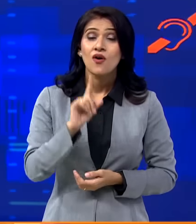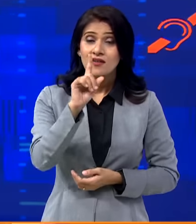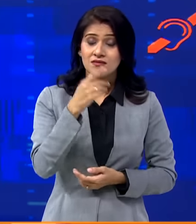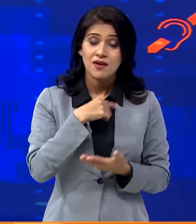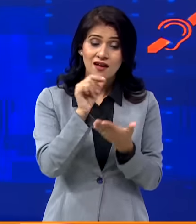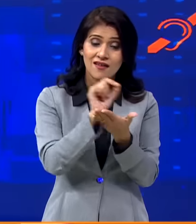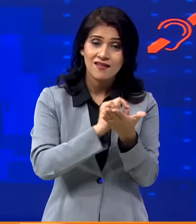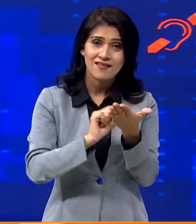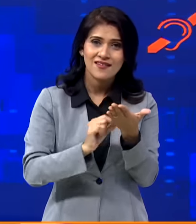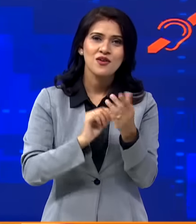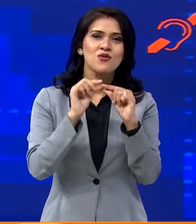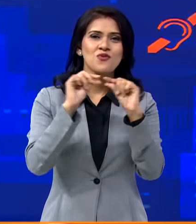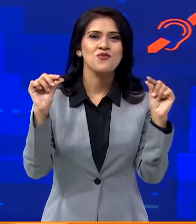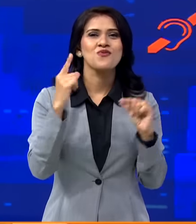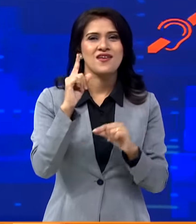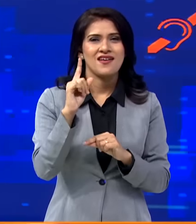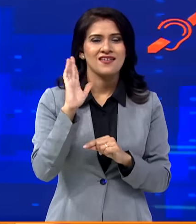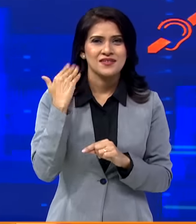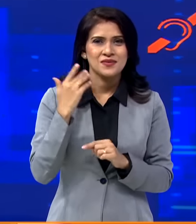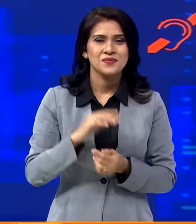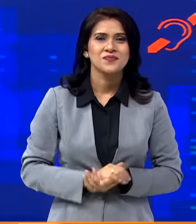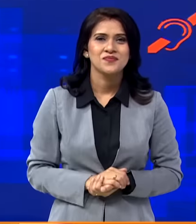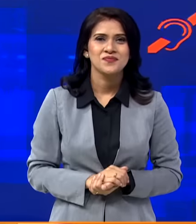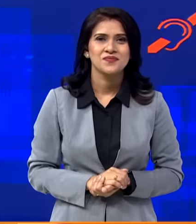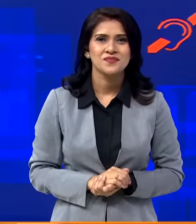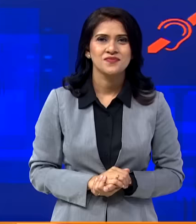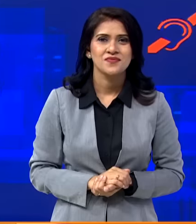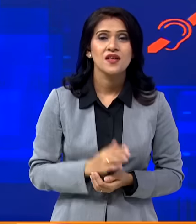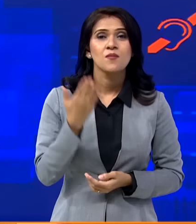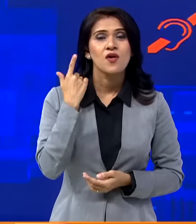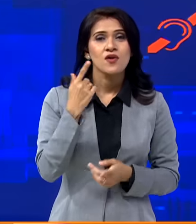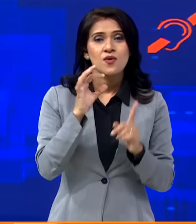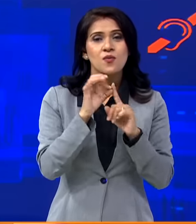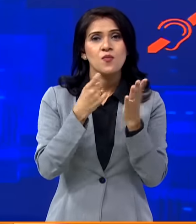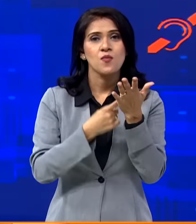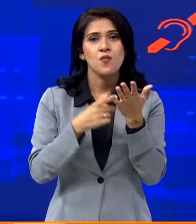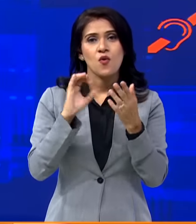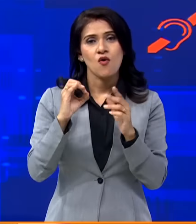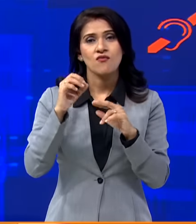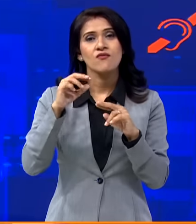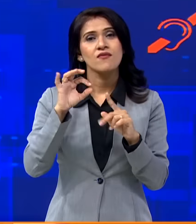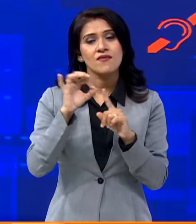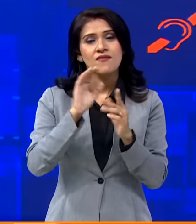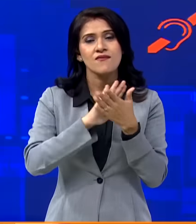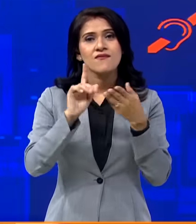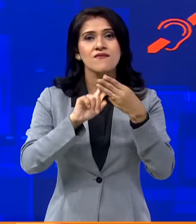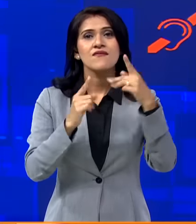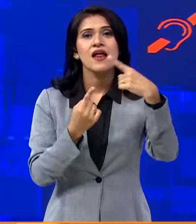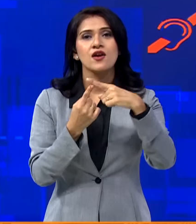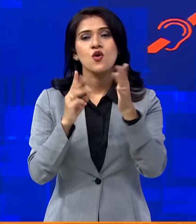नजम का हिस्सा है जो मैंने प्रॉफिट मोहम्मद साहब के लिए लिखा उनके बर्थडे